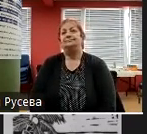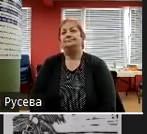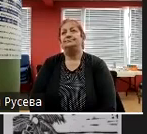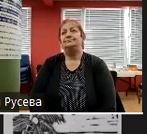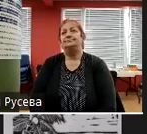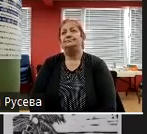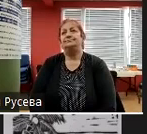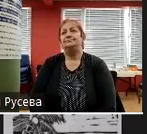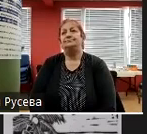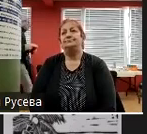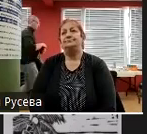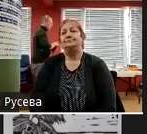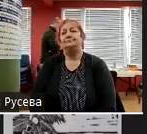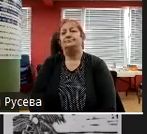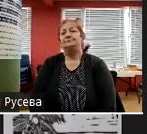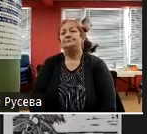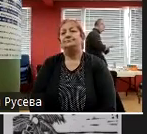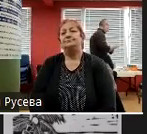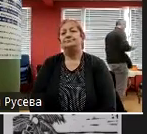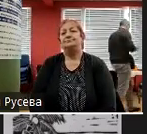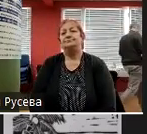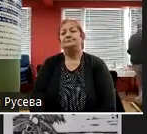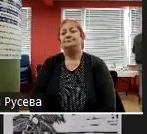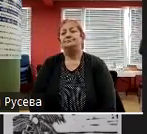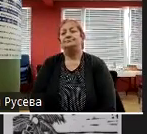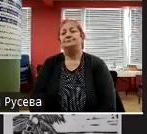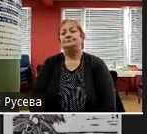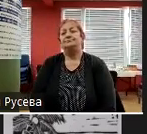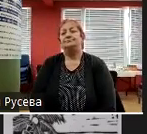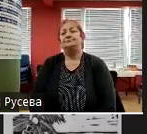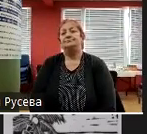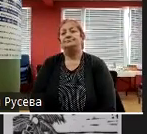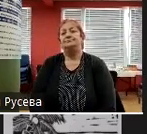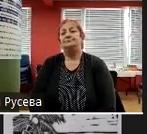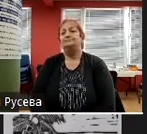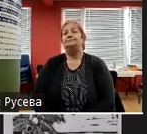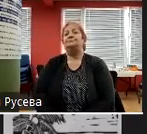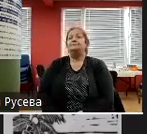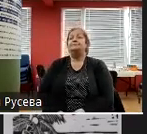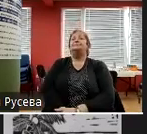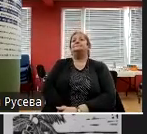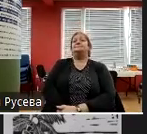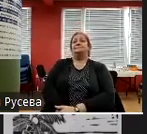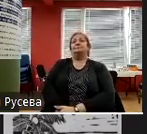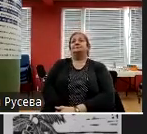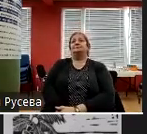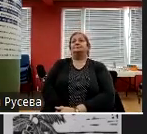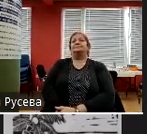is the meaningful hyperlinks and not adding a click here,